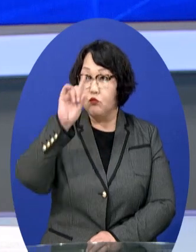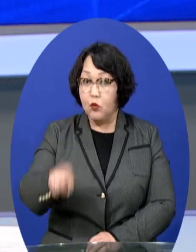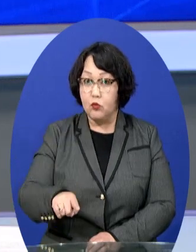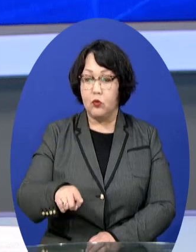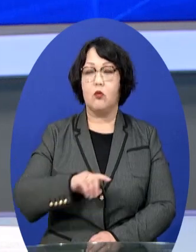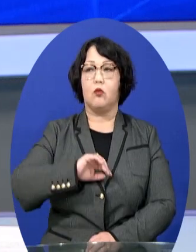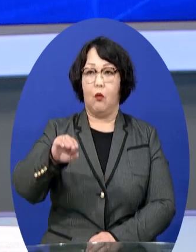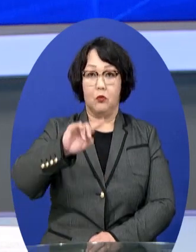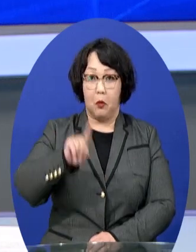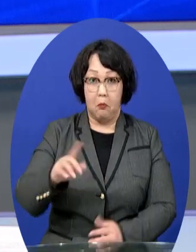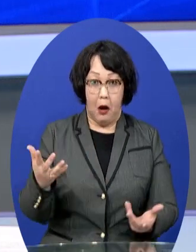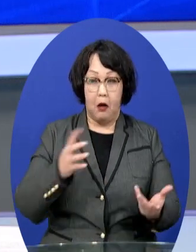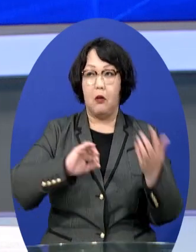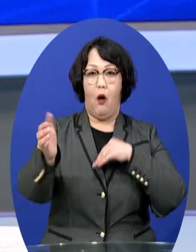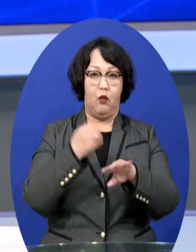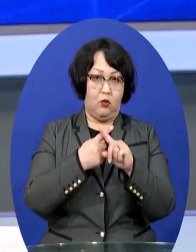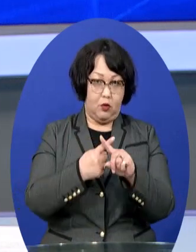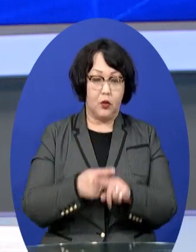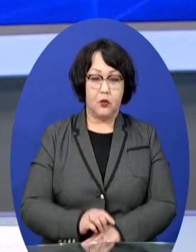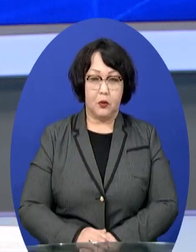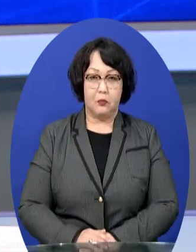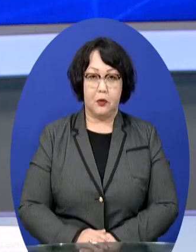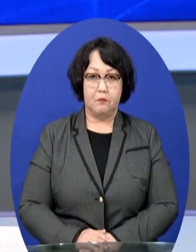комиссийн Шуурхай штабаас мэдээлж байна.